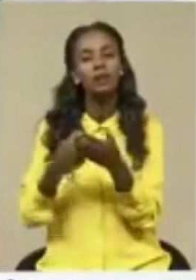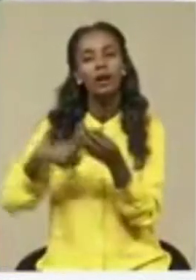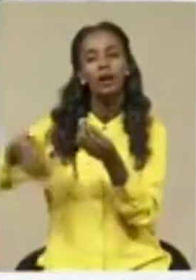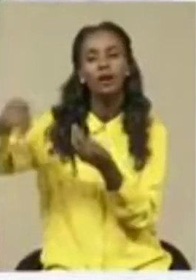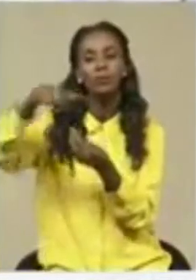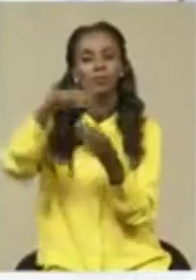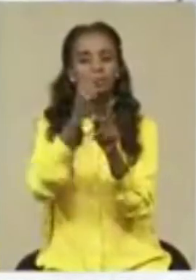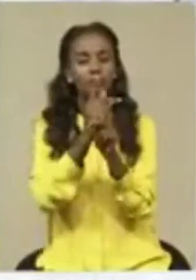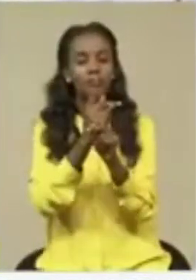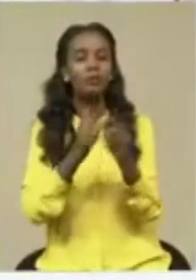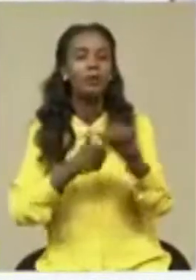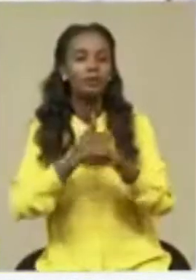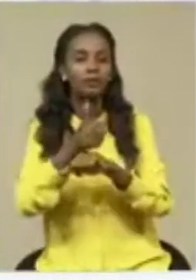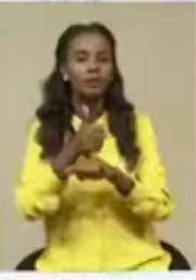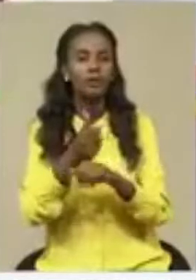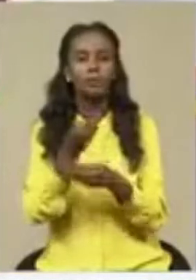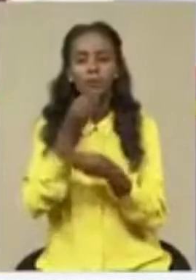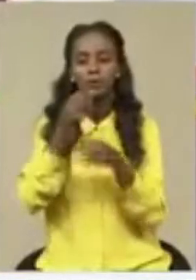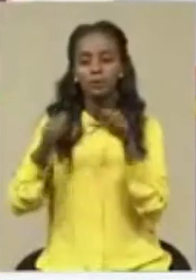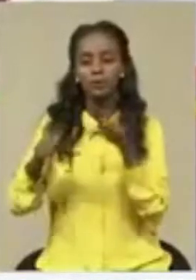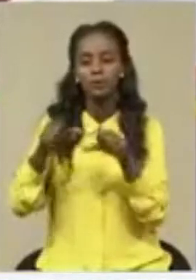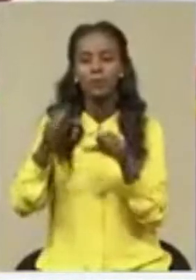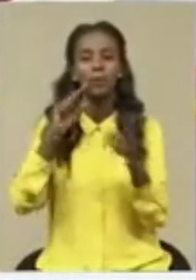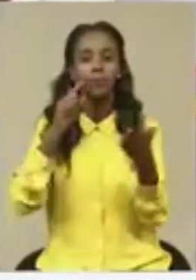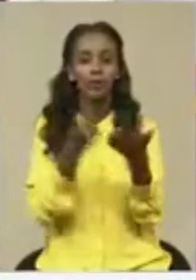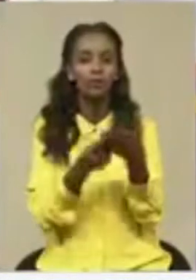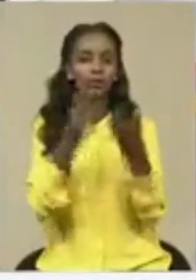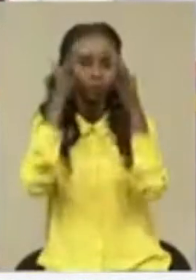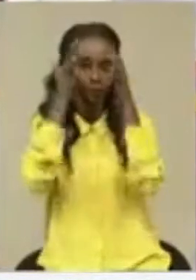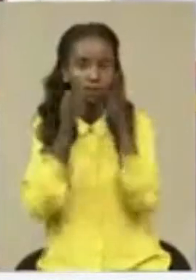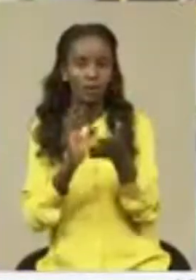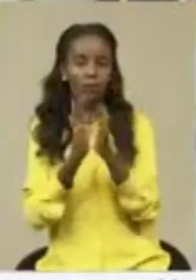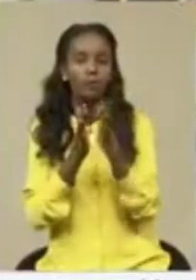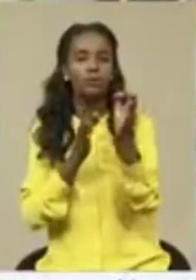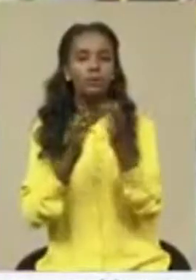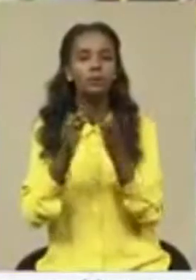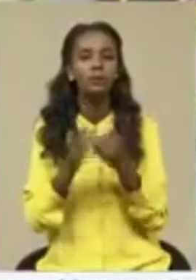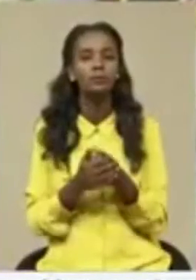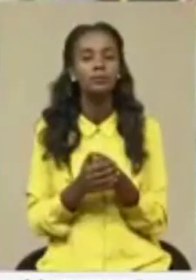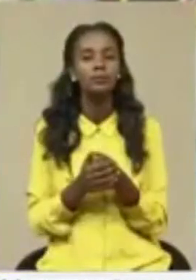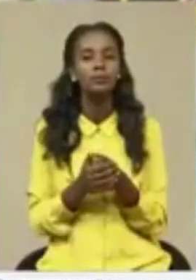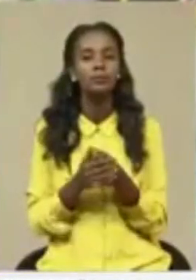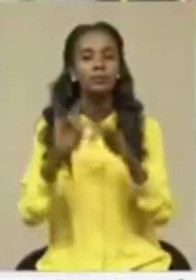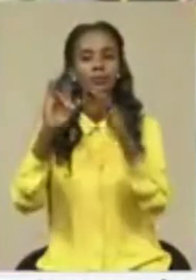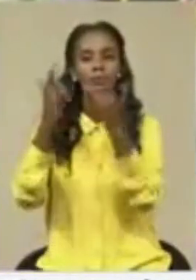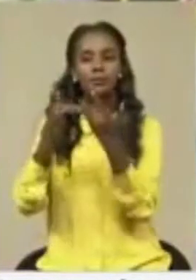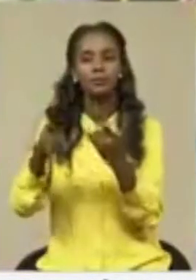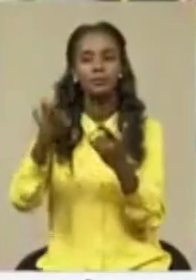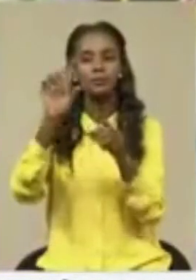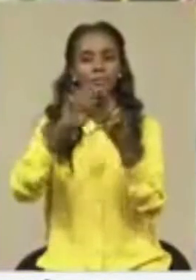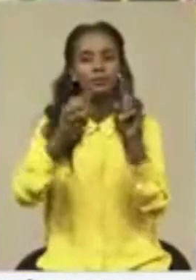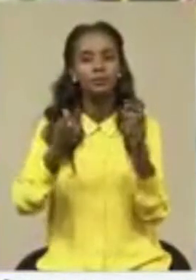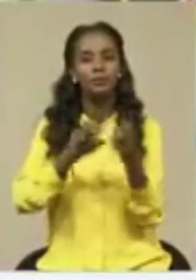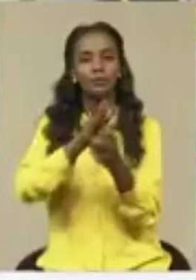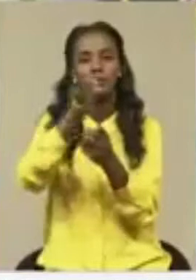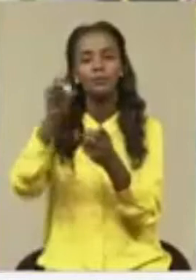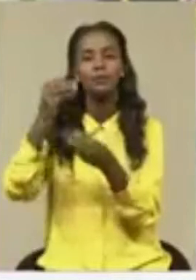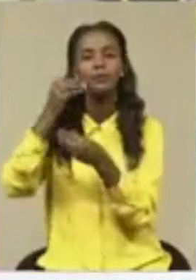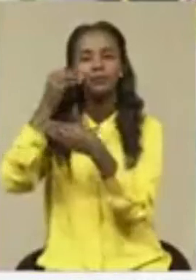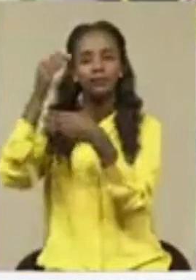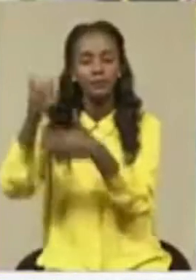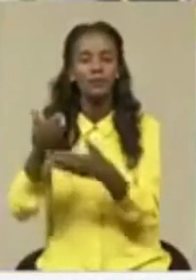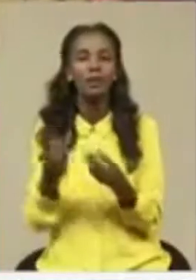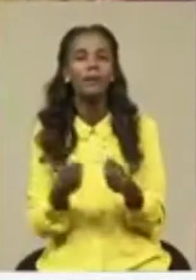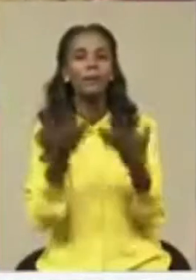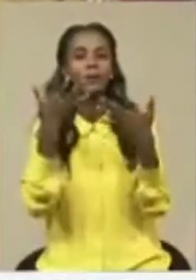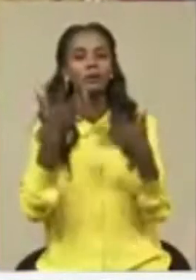ከአካባቢ ጥበቃ ባሻገር የምግብ ዋስትናን ለማረጋገጥ ወሳኝ መሆኑን አንስተዋል። በዞኑ በሚገኝ በተለያዩ ወረዳዎችና በአጎራባች ዞኖች በርካታ